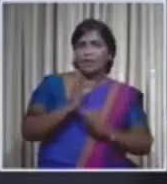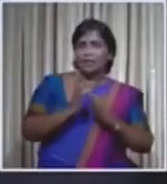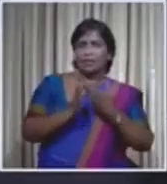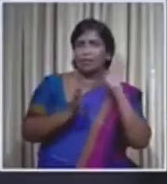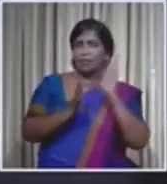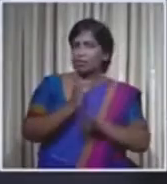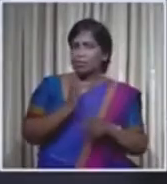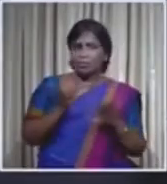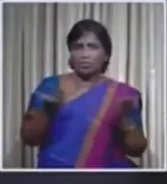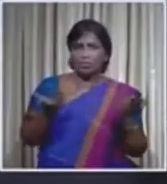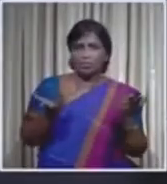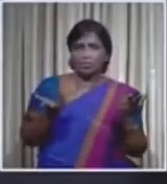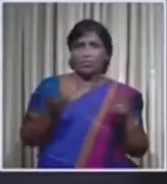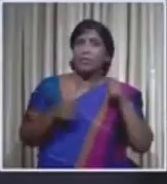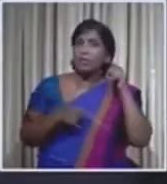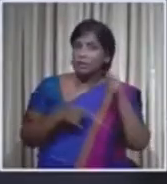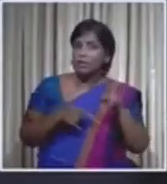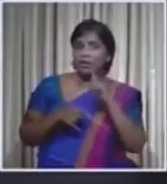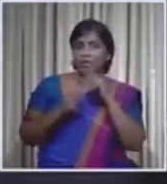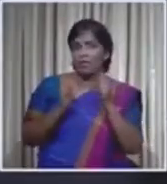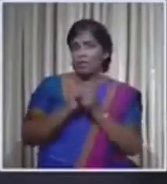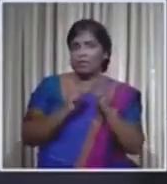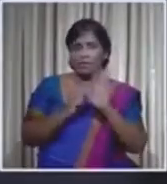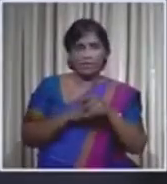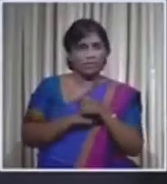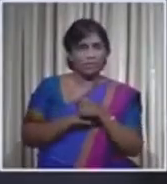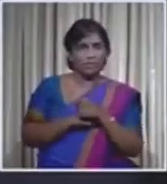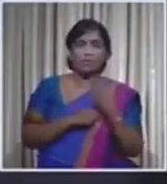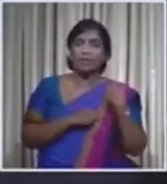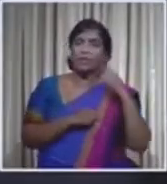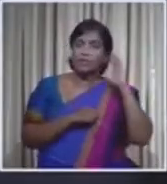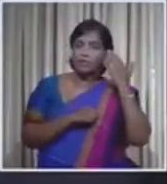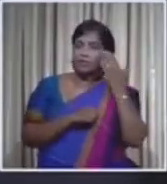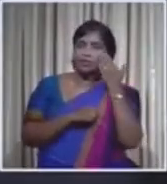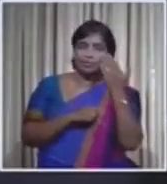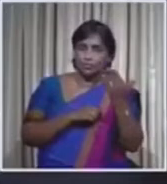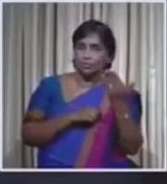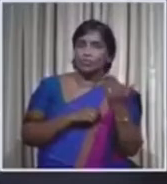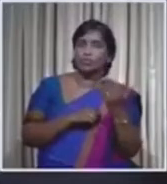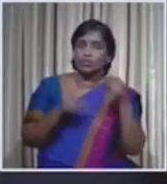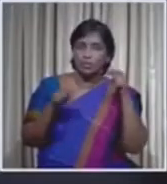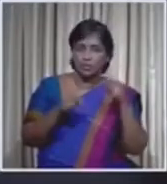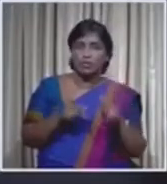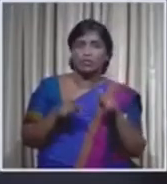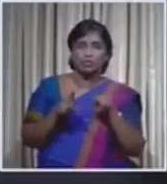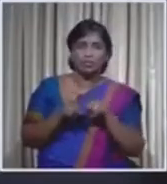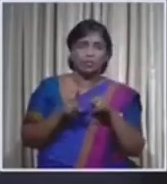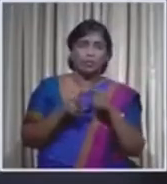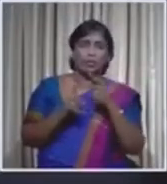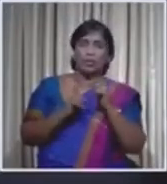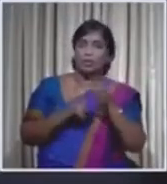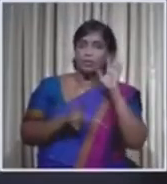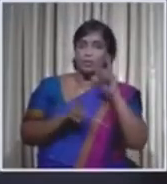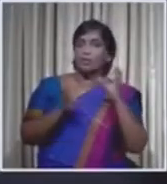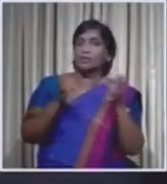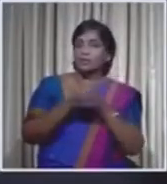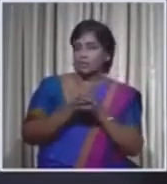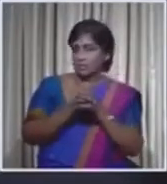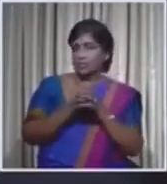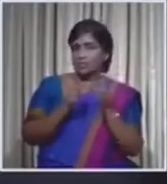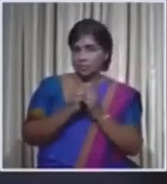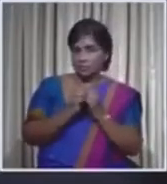ඉවත් කරලා තියෙනවනේ අන්න ඒකයි සිදු වෙලා තියෙන්නේ විශේෂයෙන් බලන්න අද කරගත් නිසා ජනාධිපති කාර්ය